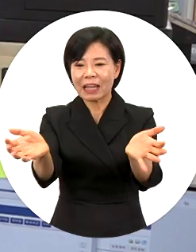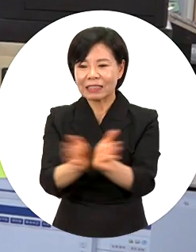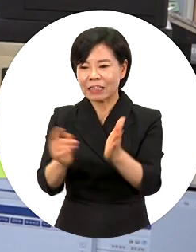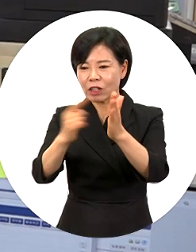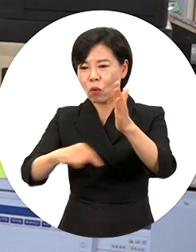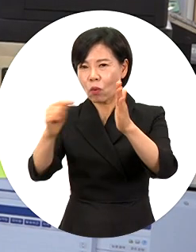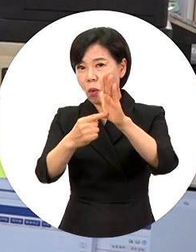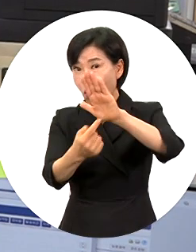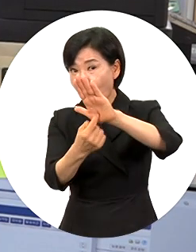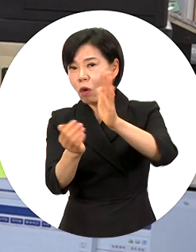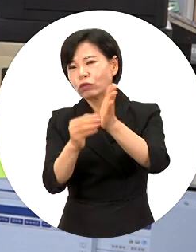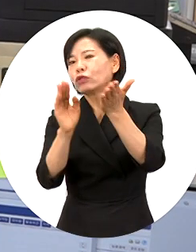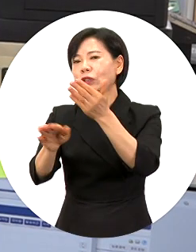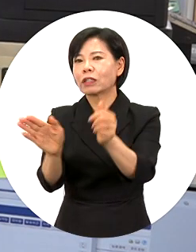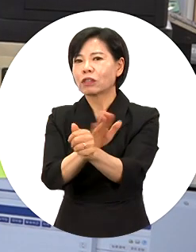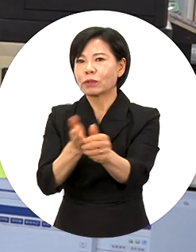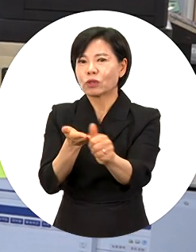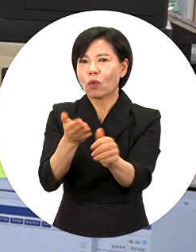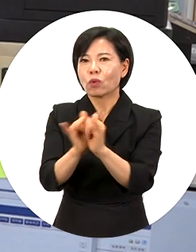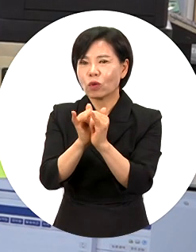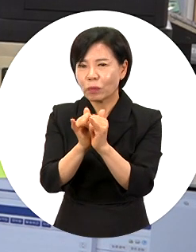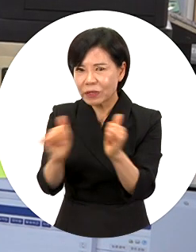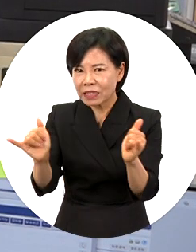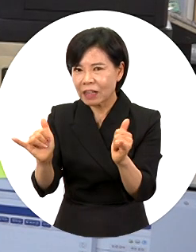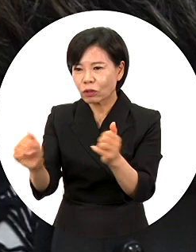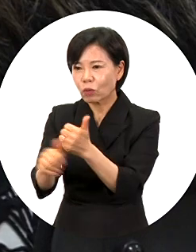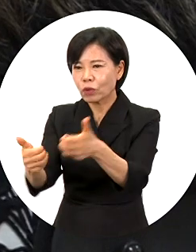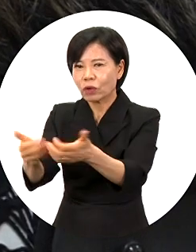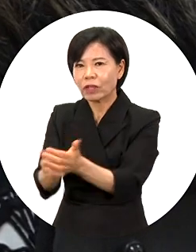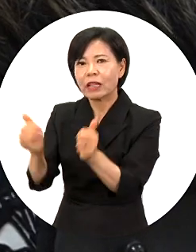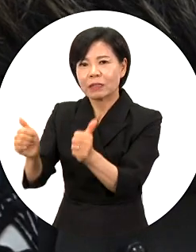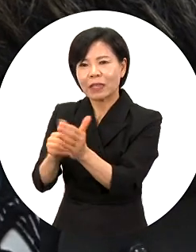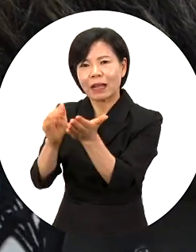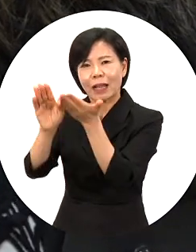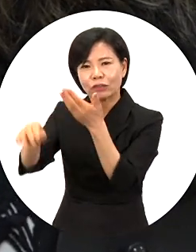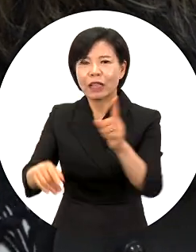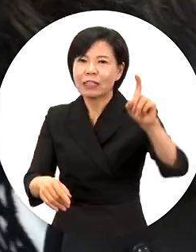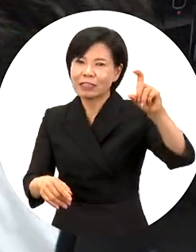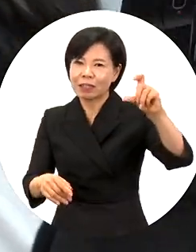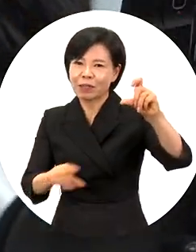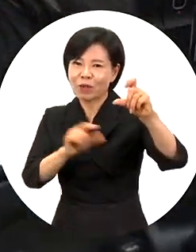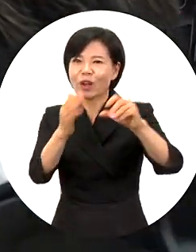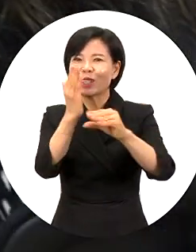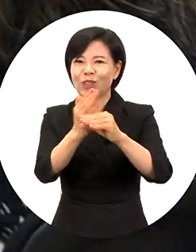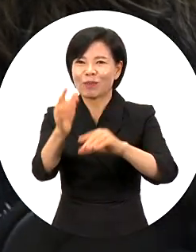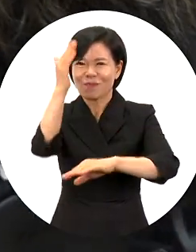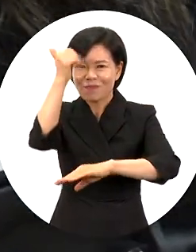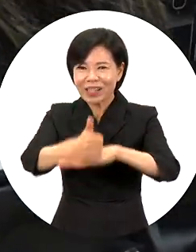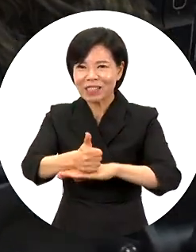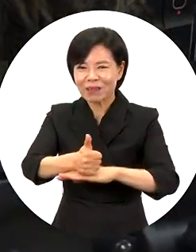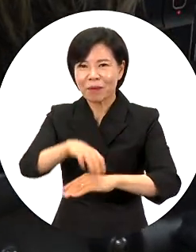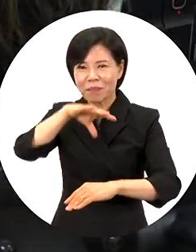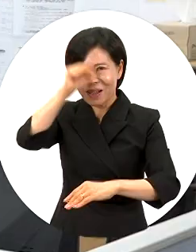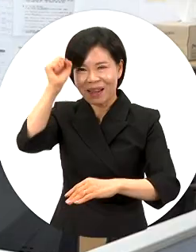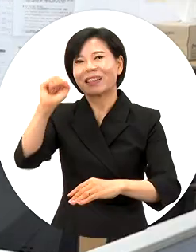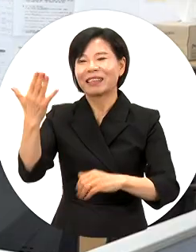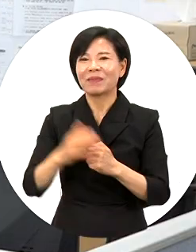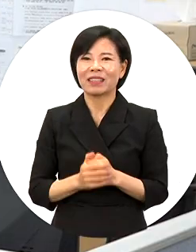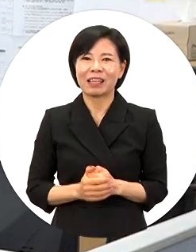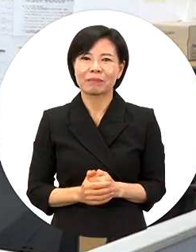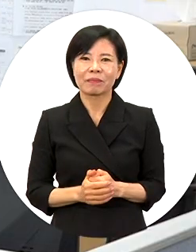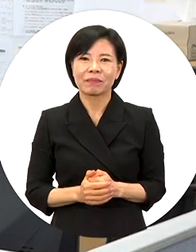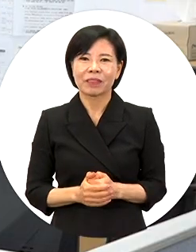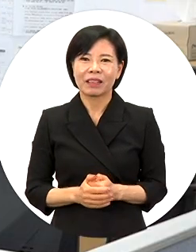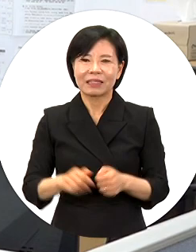주민 단체 공모 이후에는 서비스 공급자, 공모, 위원회 심사 등을 거쳐 11월 중 최종 선발이 이뤄질